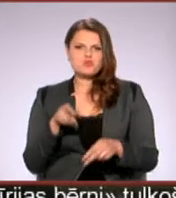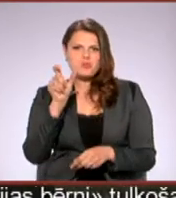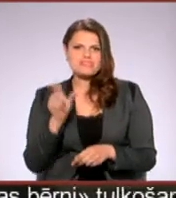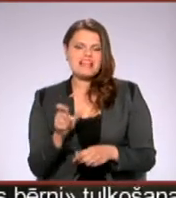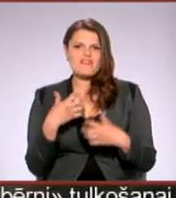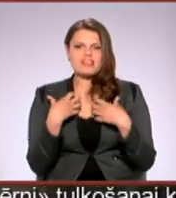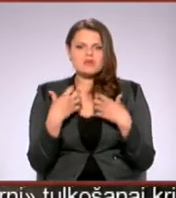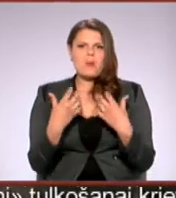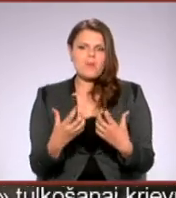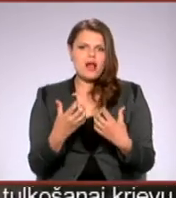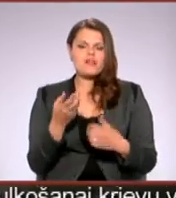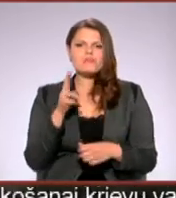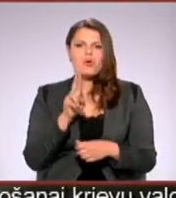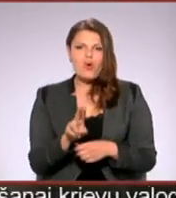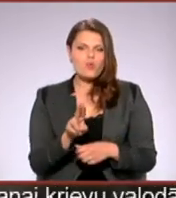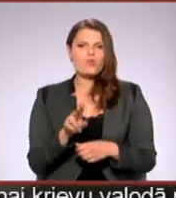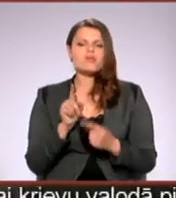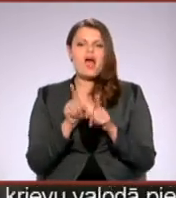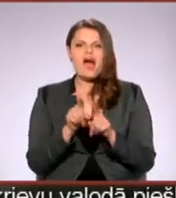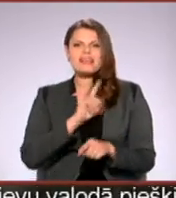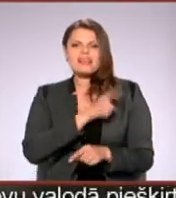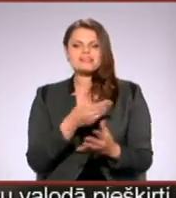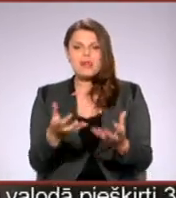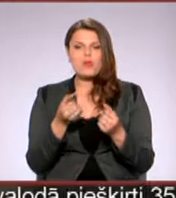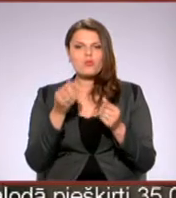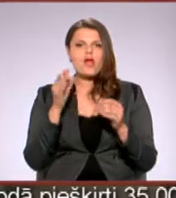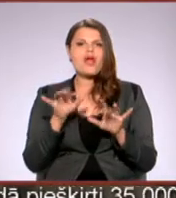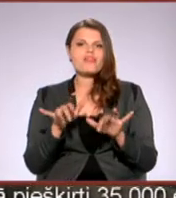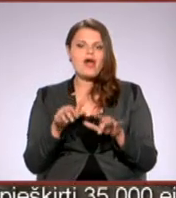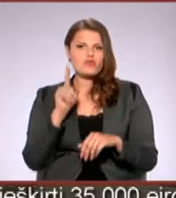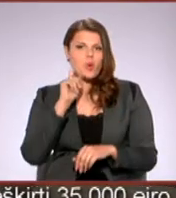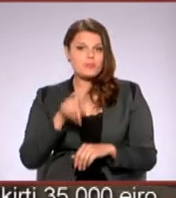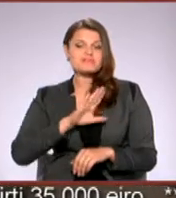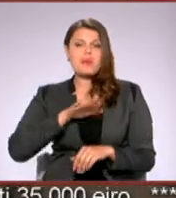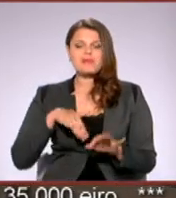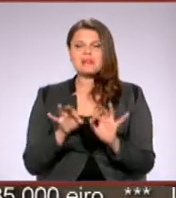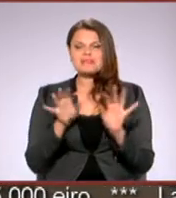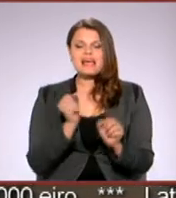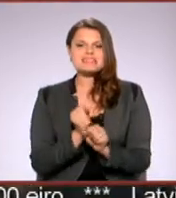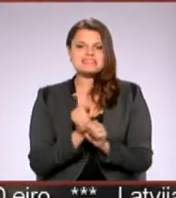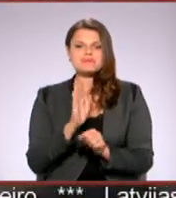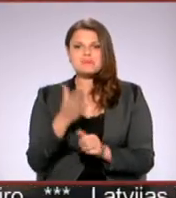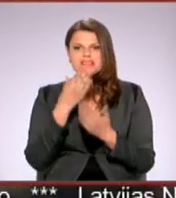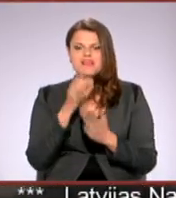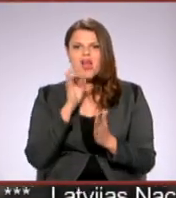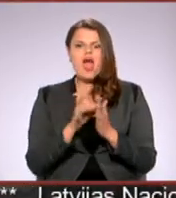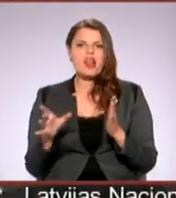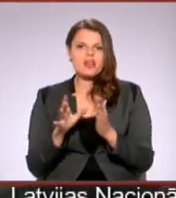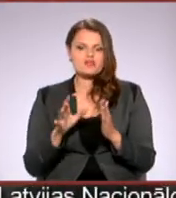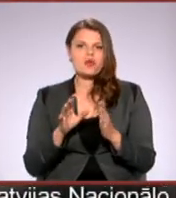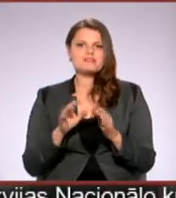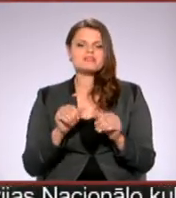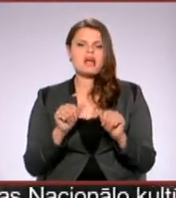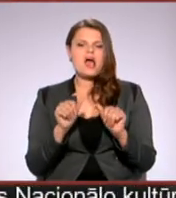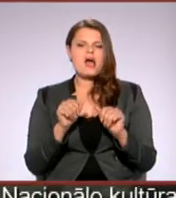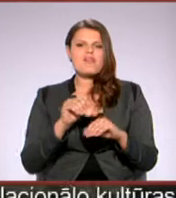cilvēcisko bagāžu. Projekta ietvaros senioriem ir iespēja apgūt arī datorprasmes. Savukārt pēc tam sāksies darbs pie sava elektroniskā portfolio